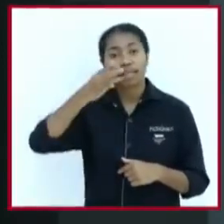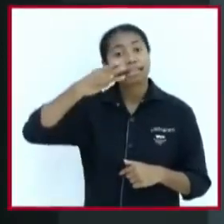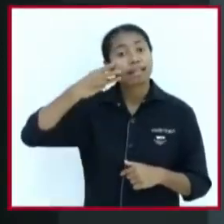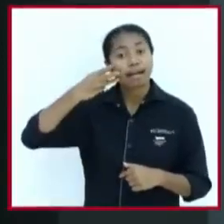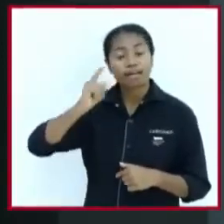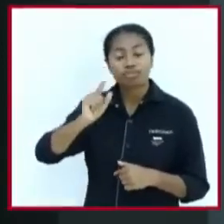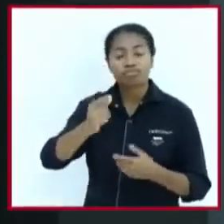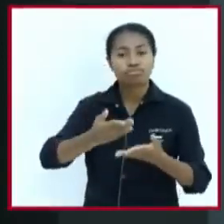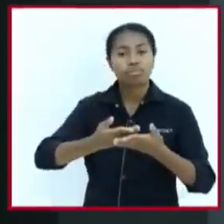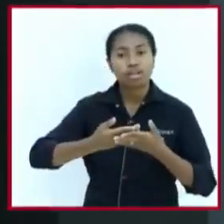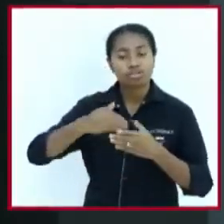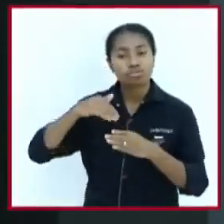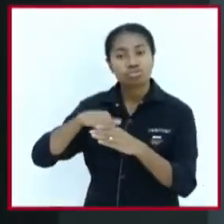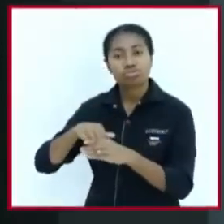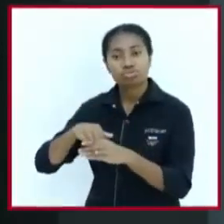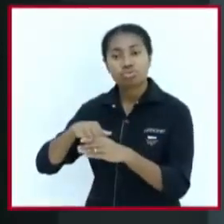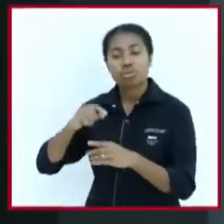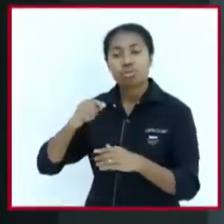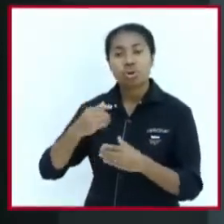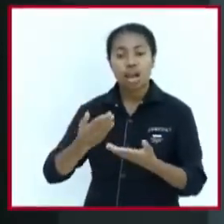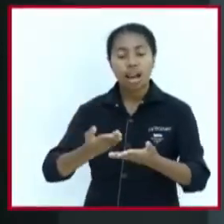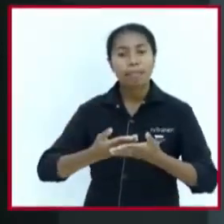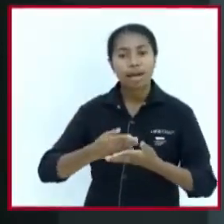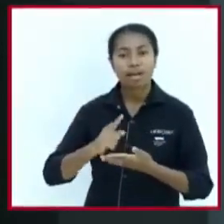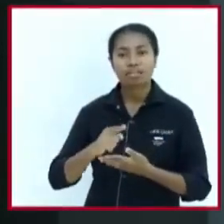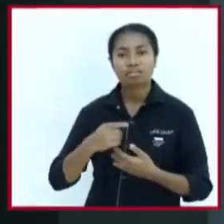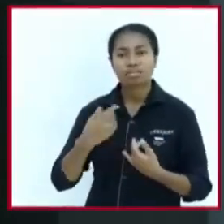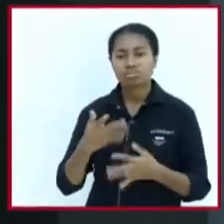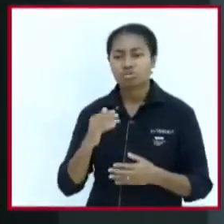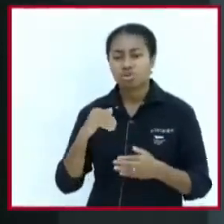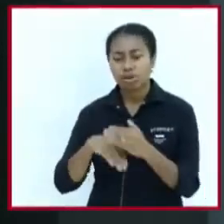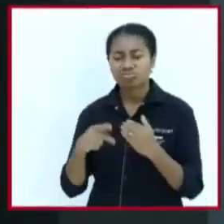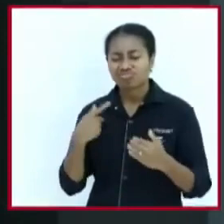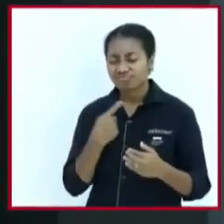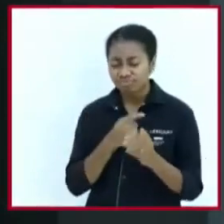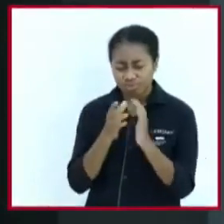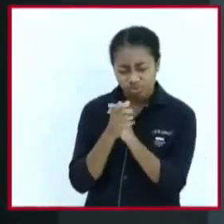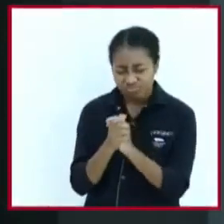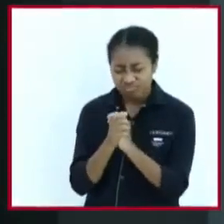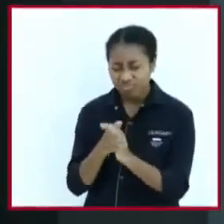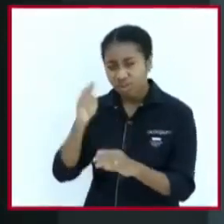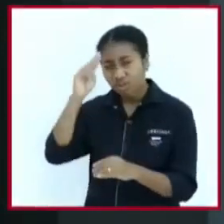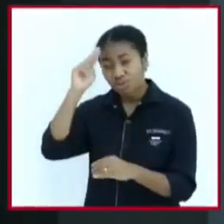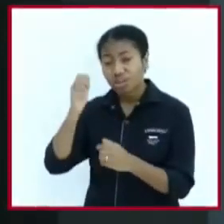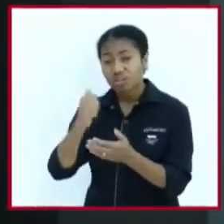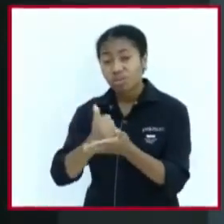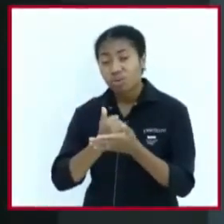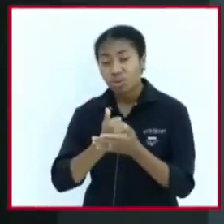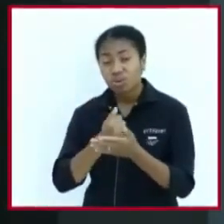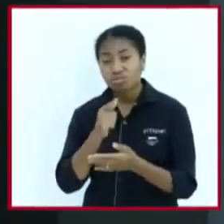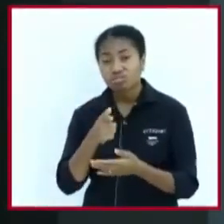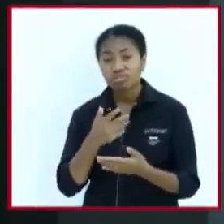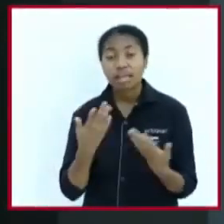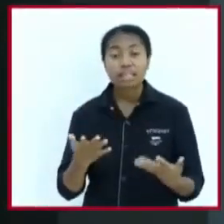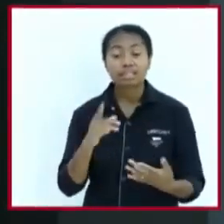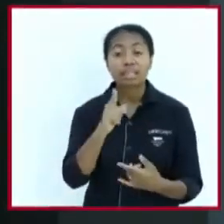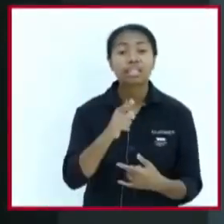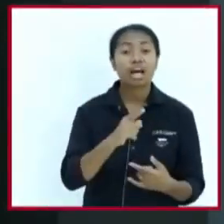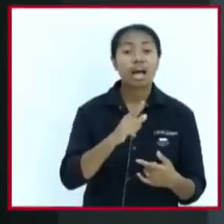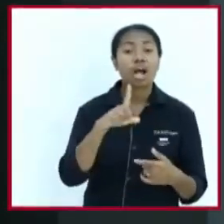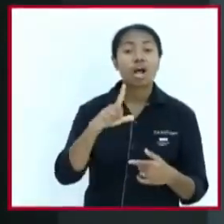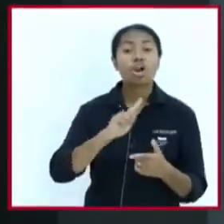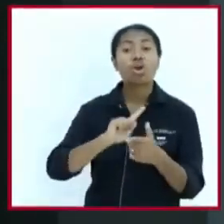saya bahwa dia dengan map-map semua sebelum masuk kita dua berdoa Tuhan tolong supaya dia akhirnya apa dia lolos